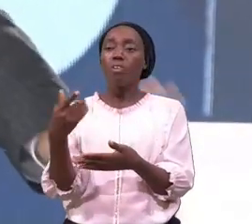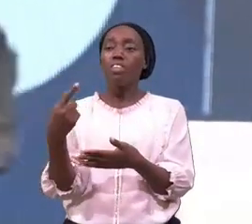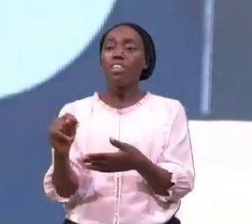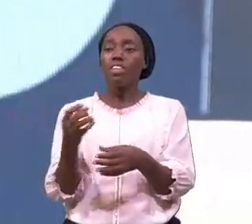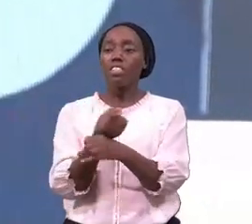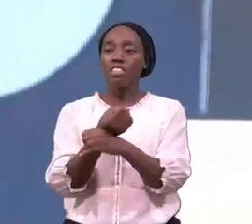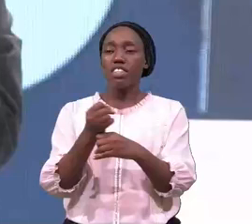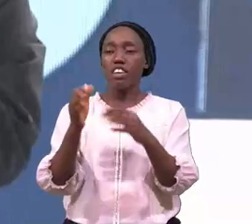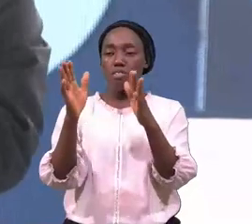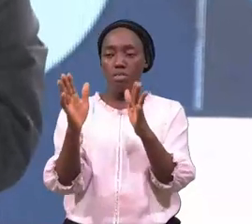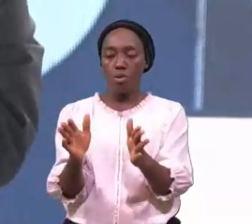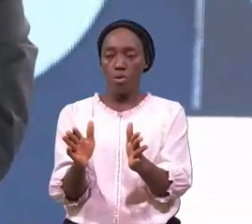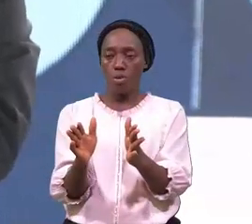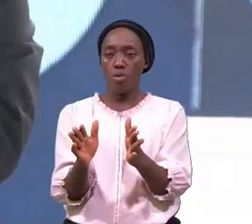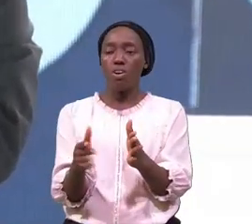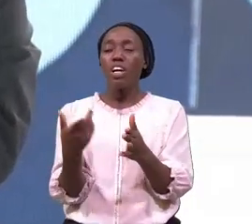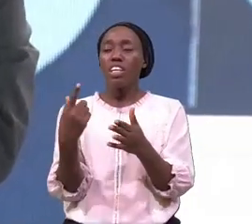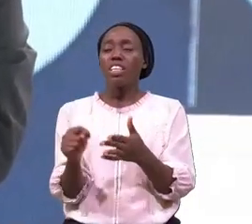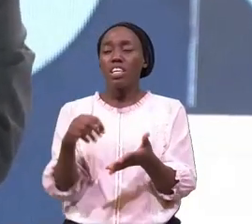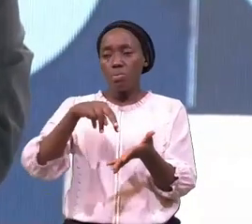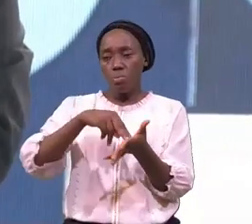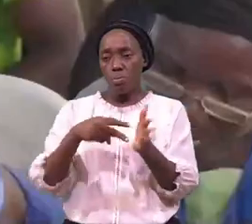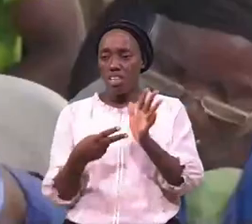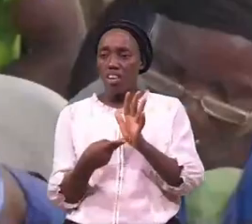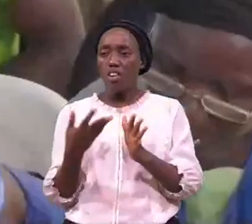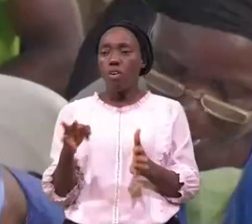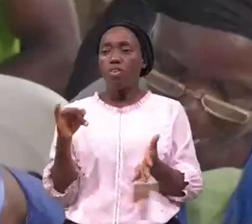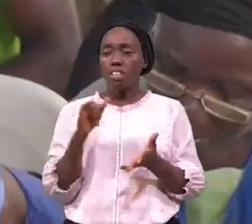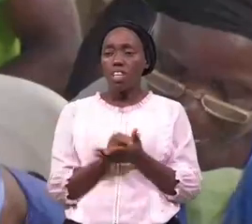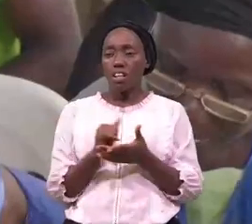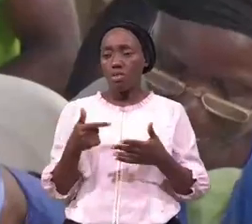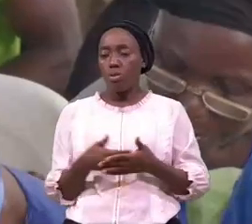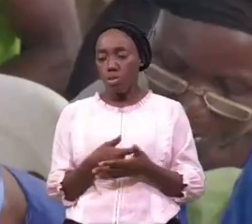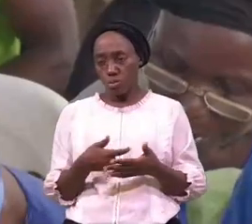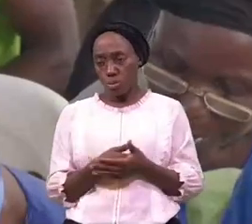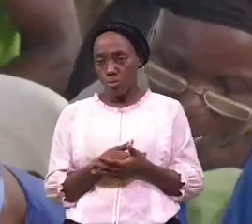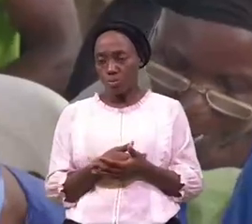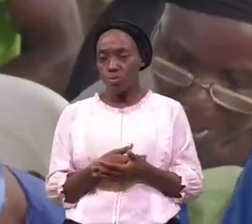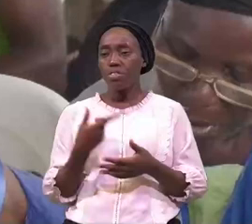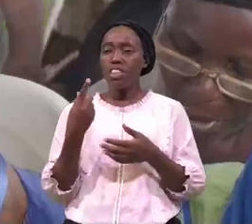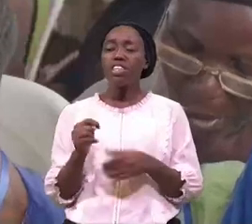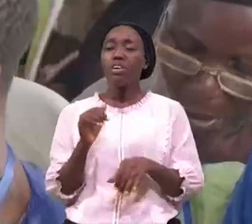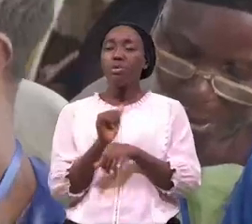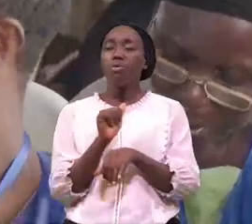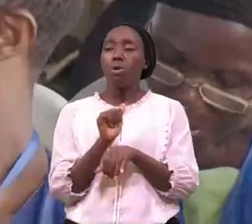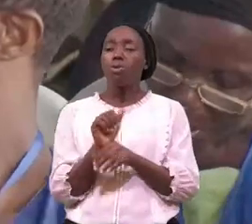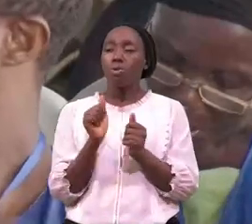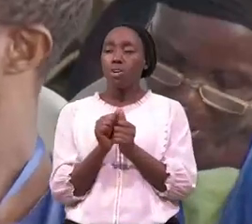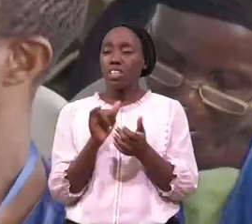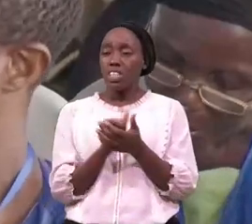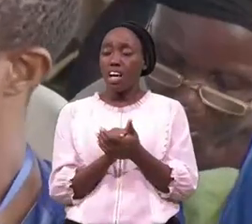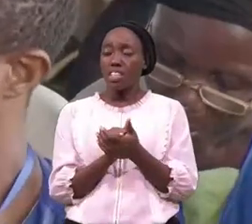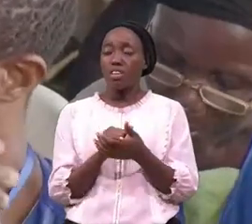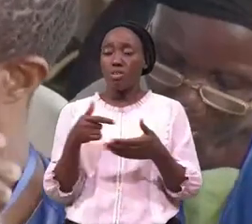L'évangile du Sauveur. Le but de cet évangile. La commission avec cet